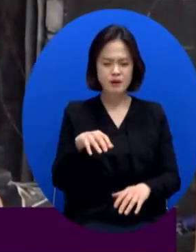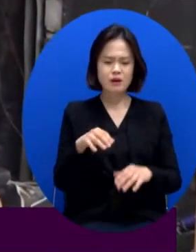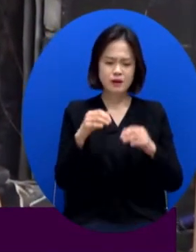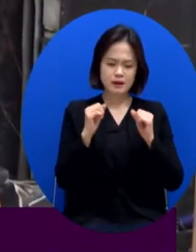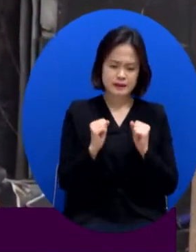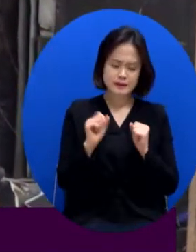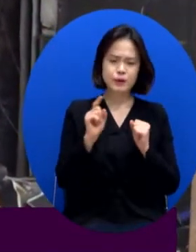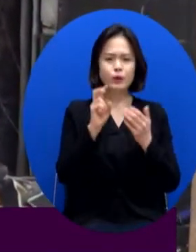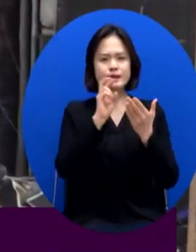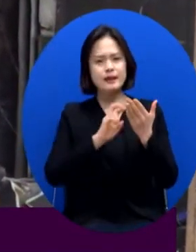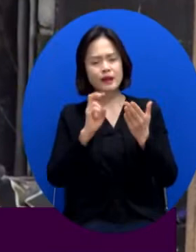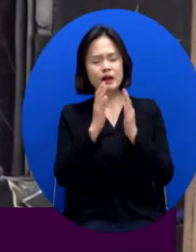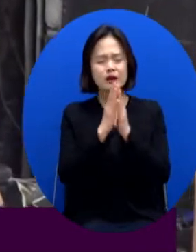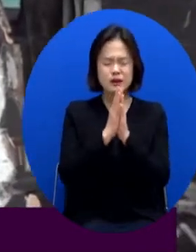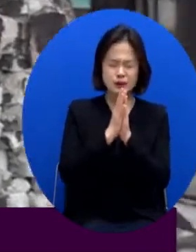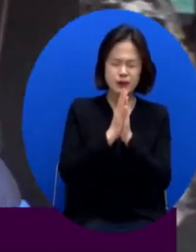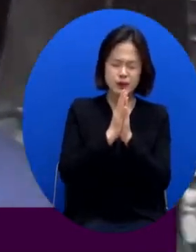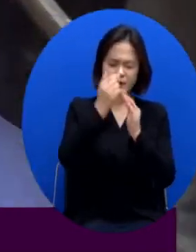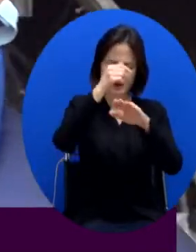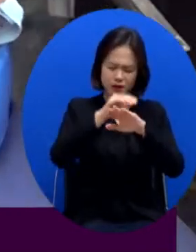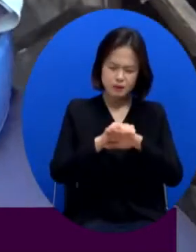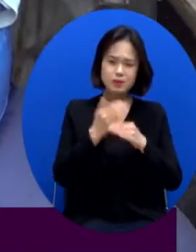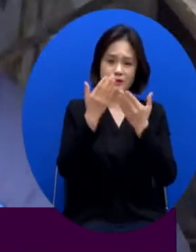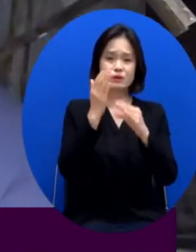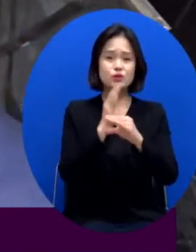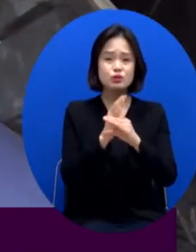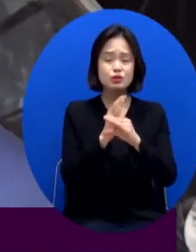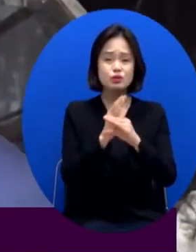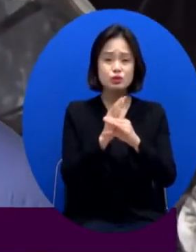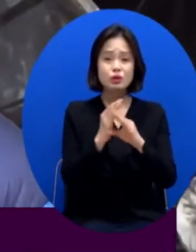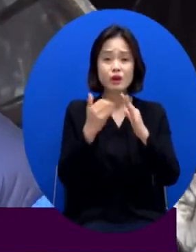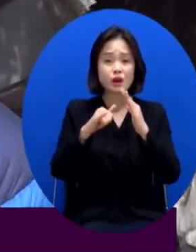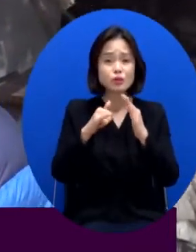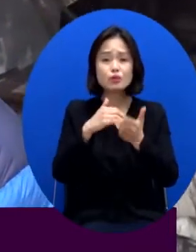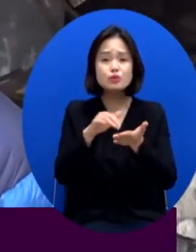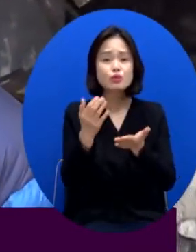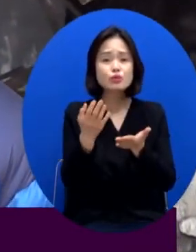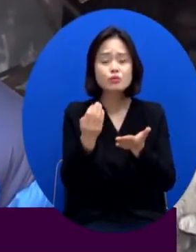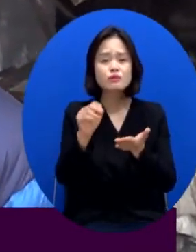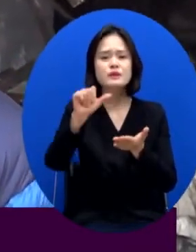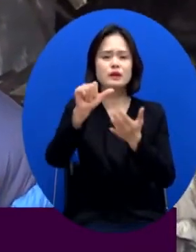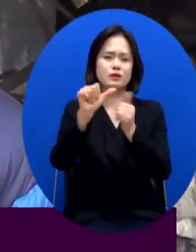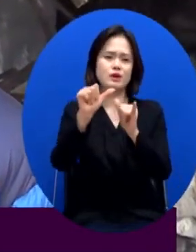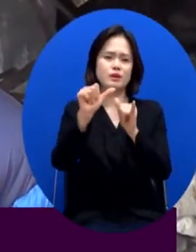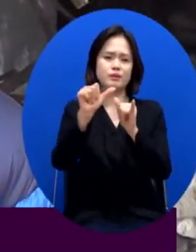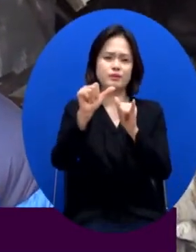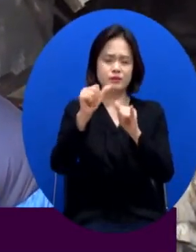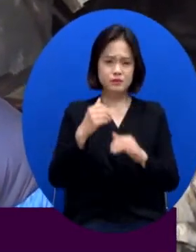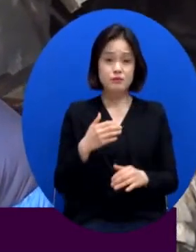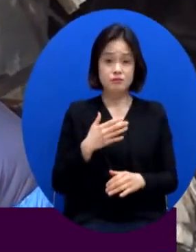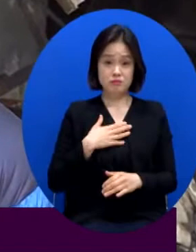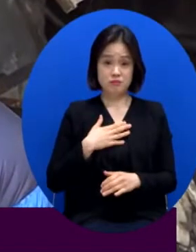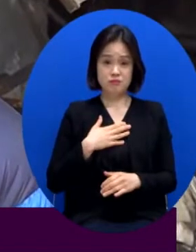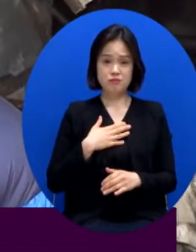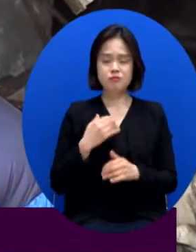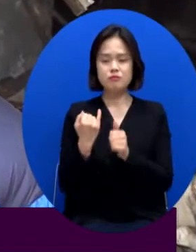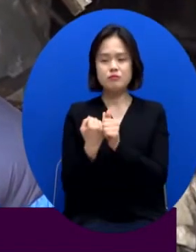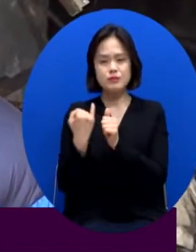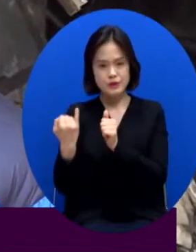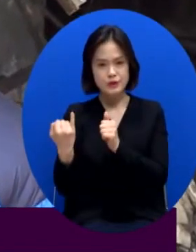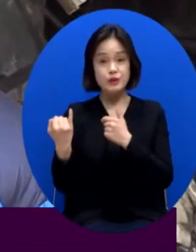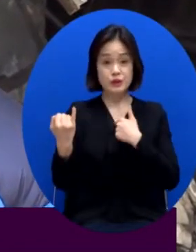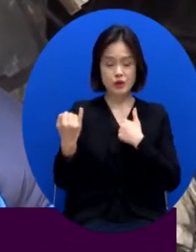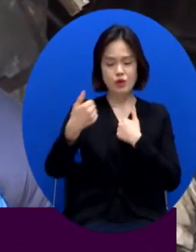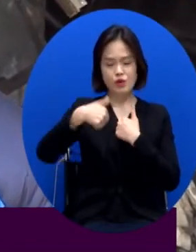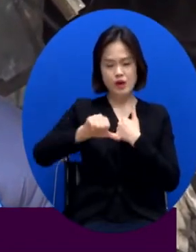지금 거기에 있습니다. 다섯 식구 어떤 분이시죠? 우리 손녀딸들과 아들과 저와 우리 사모하고 다섯